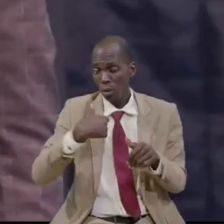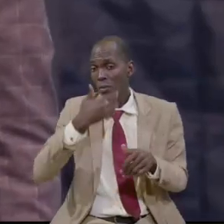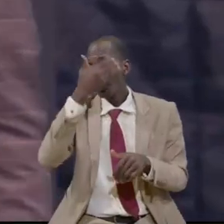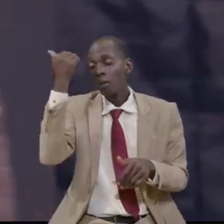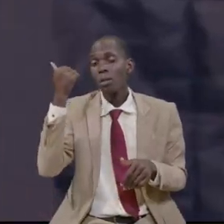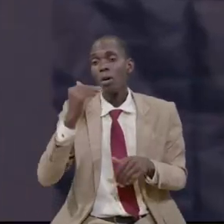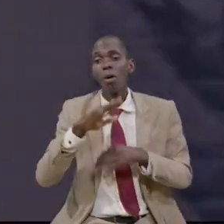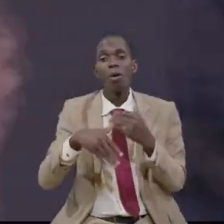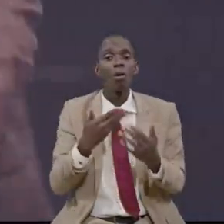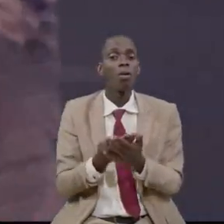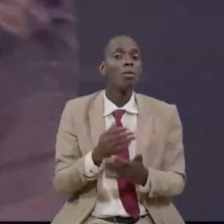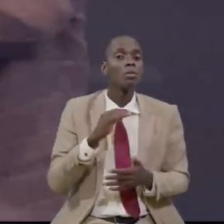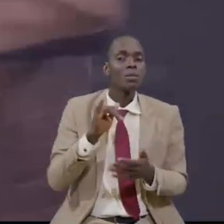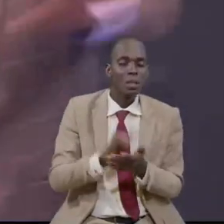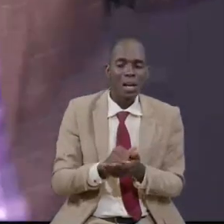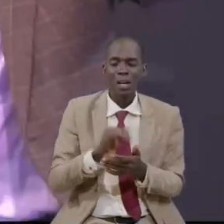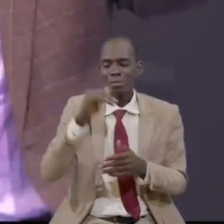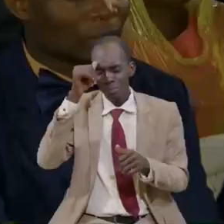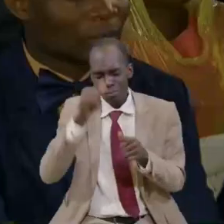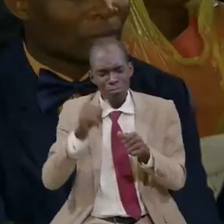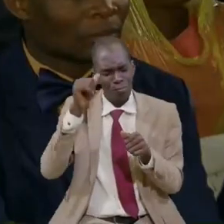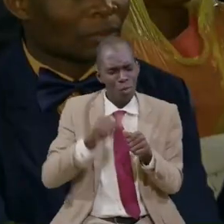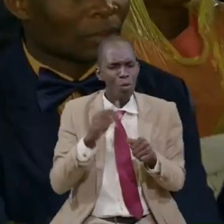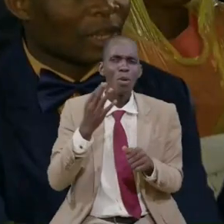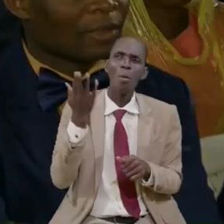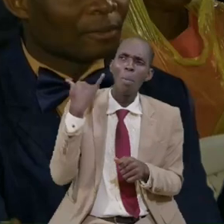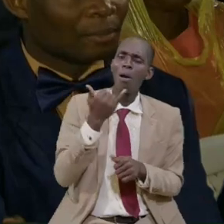ne te rappelles-tu pas, tous ces souvenirs de la vie passée,